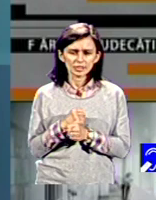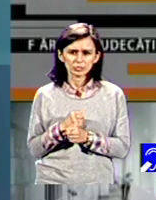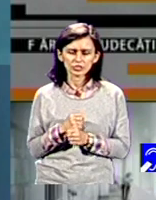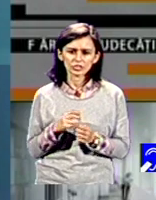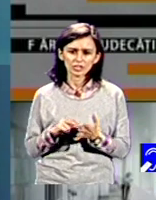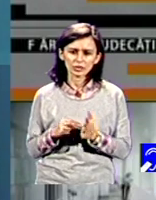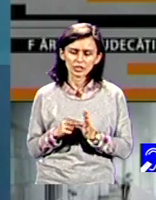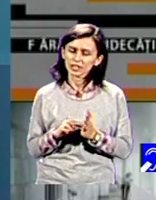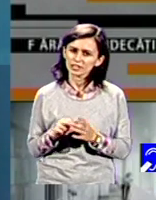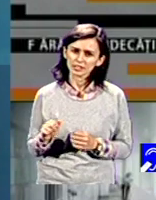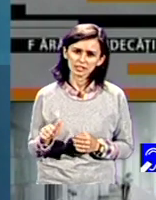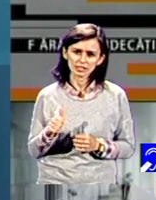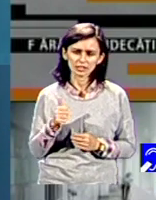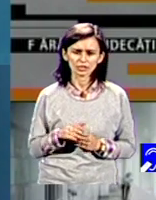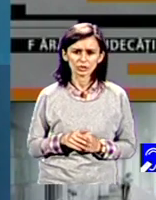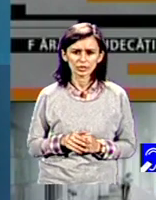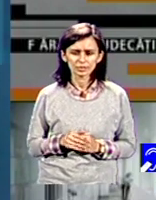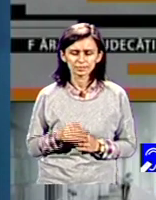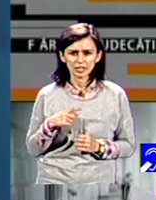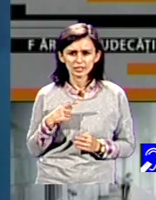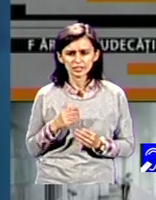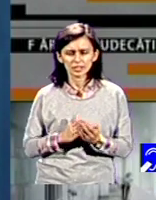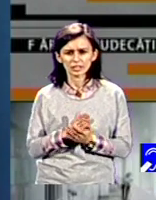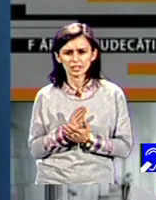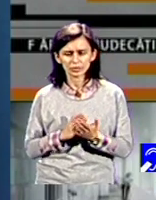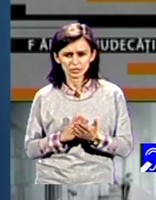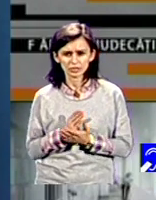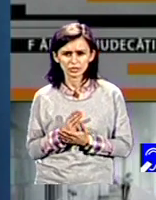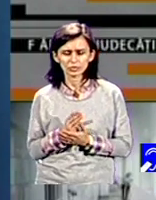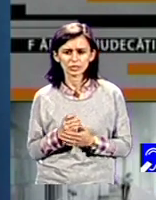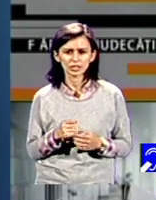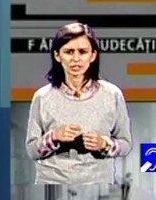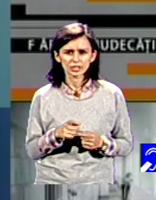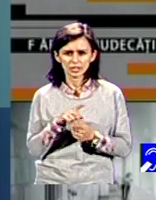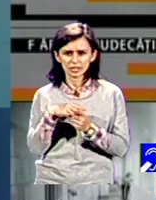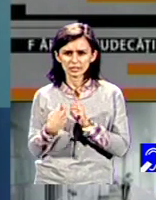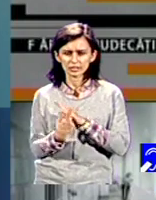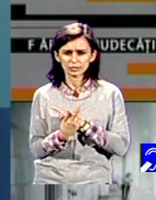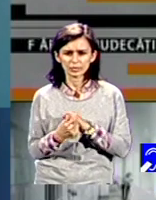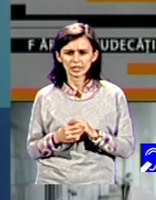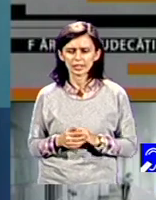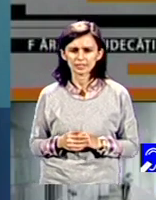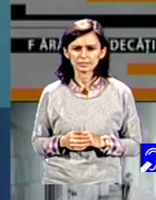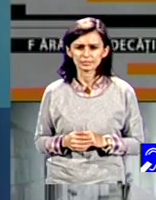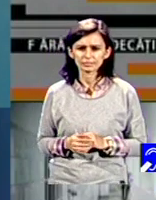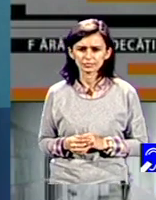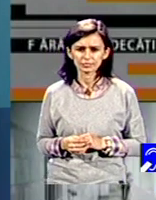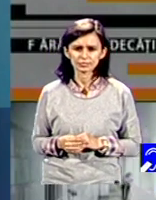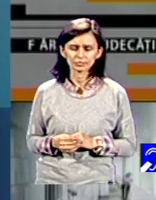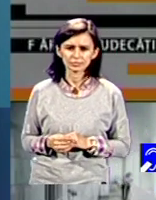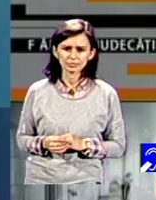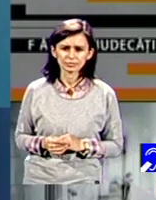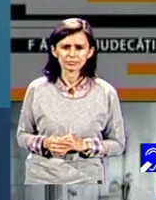organizeaza se schimbă este în continuă schimbare lucrurile se duc poate spre un program mai flexibil spre